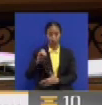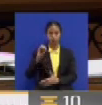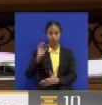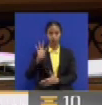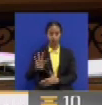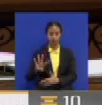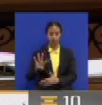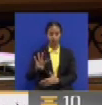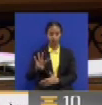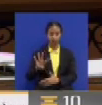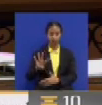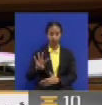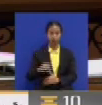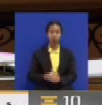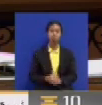จิกเรียบร้อย